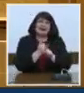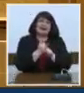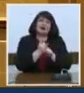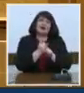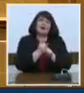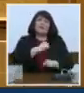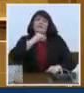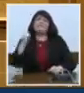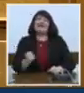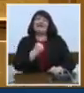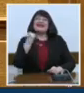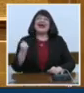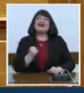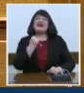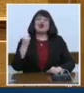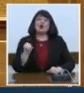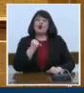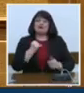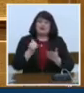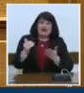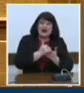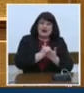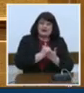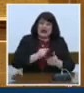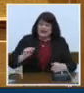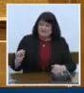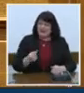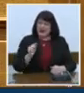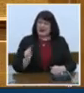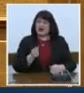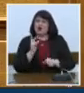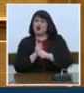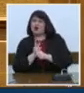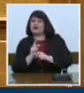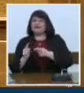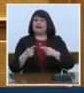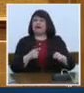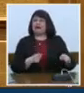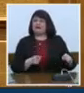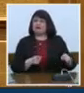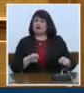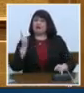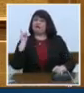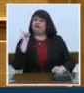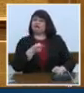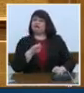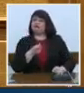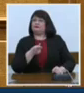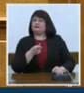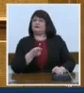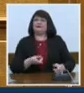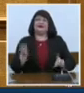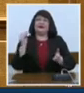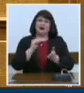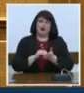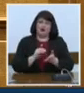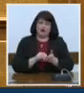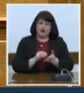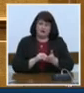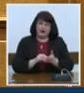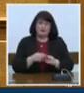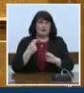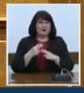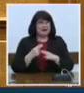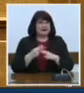πειθαρχικό παράπτωμα παρενόχλησης στον χώρο εργασίας. Και τέλος, και το θεωρώ πολύ σημαντικό